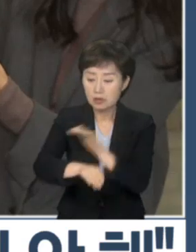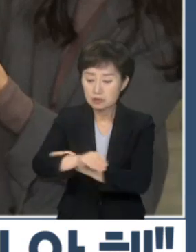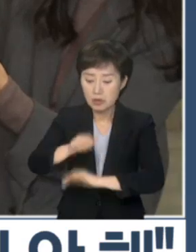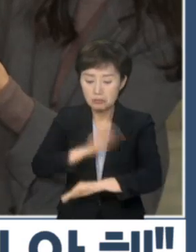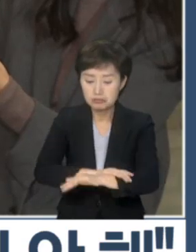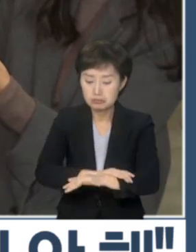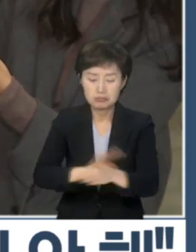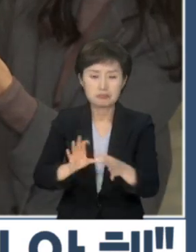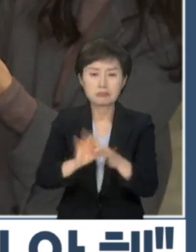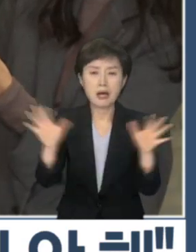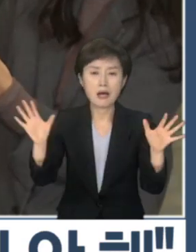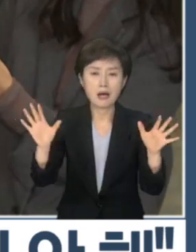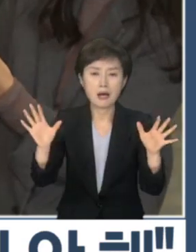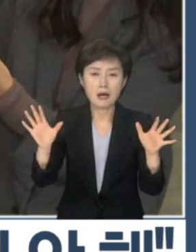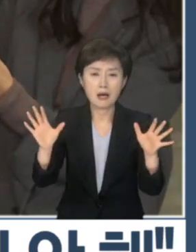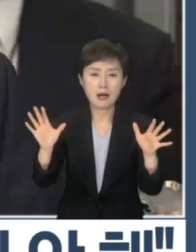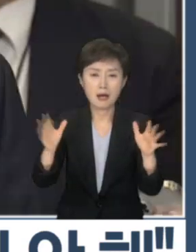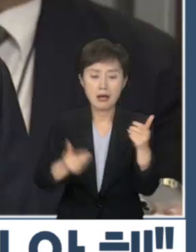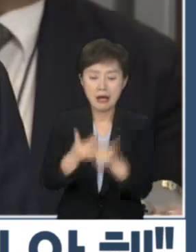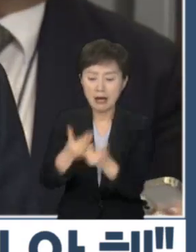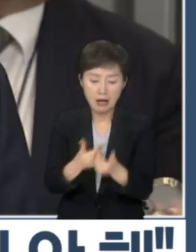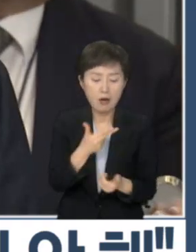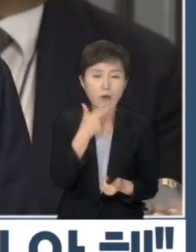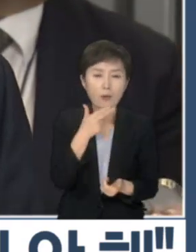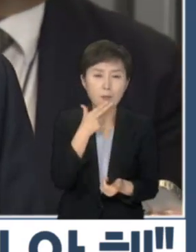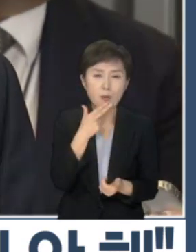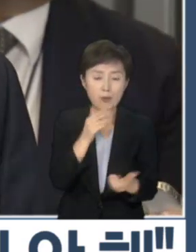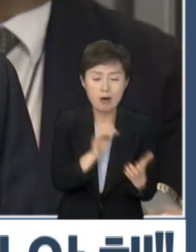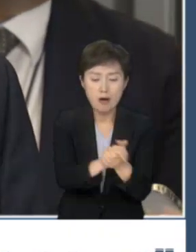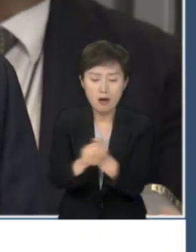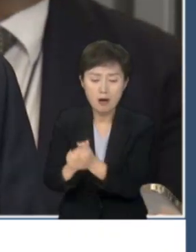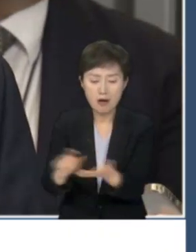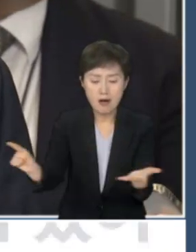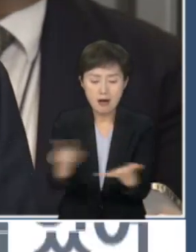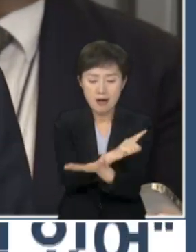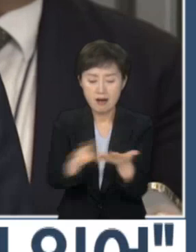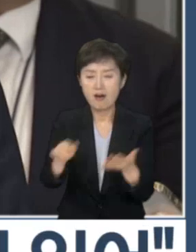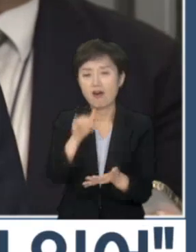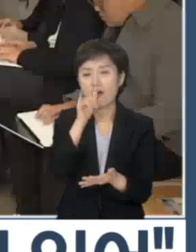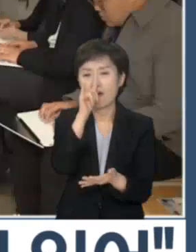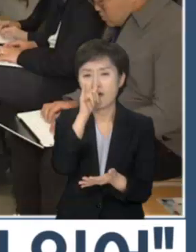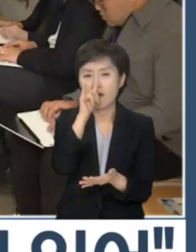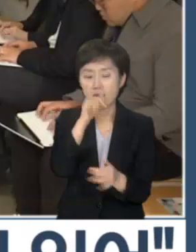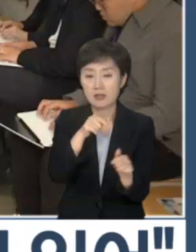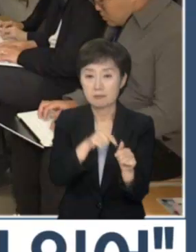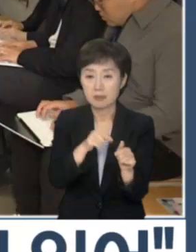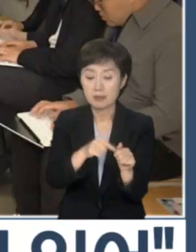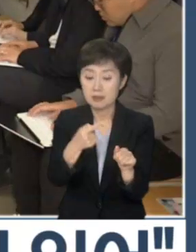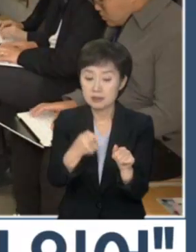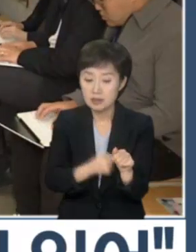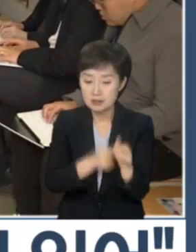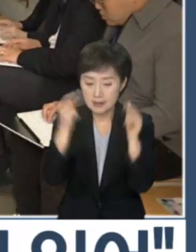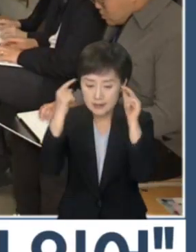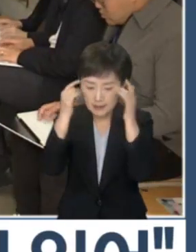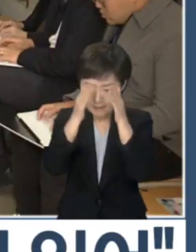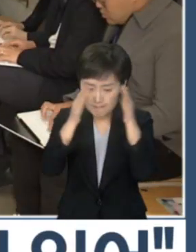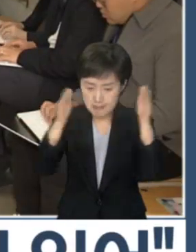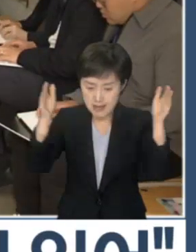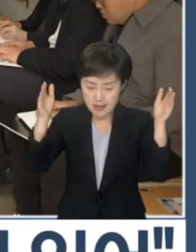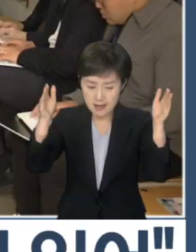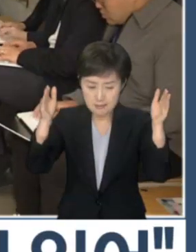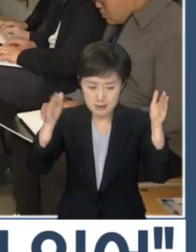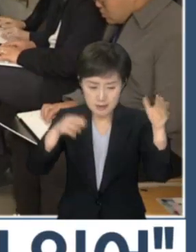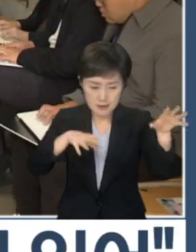넘나드는 벽이 없는 그런 분이시기 때문에 제가 보기에는 다양한 의견을 가지고 또 대통령과도 충분히